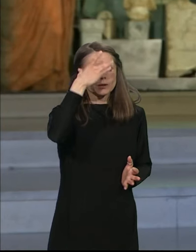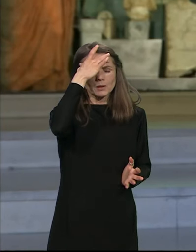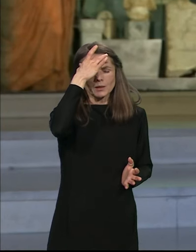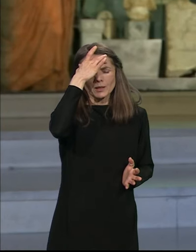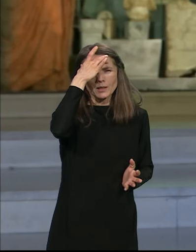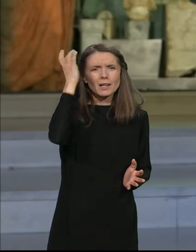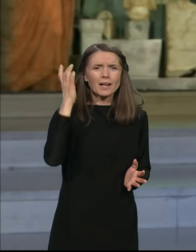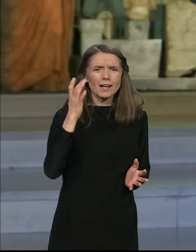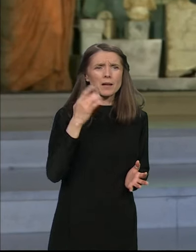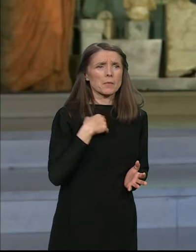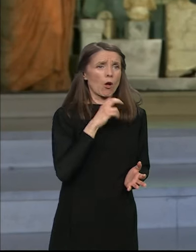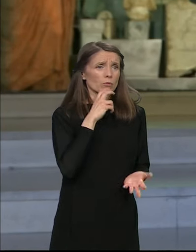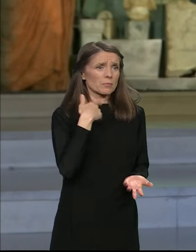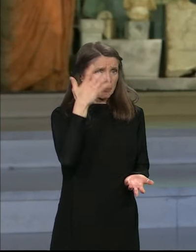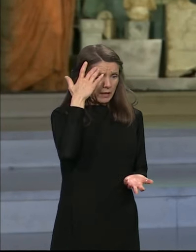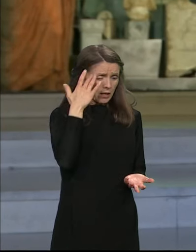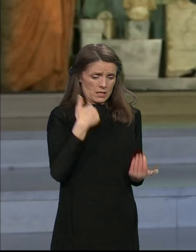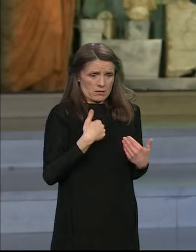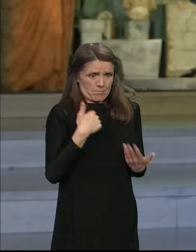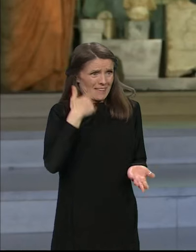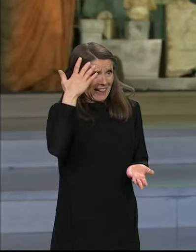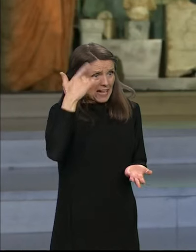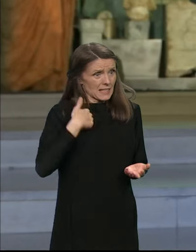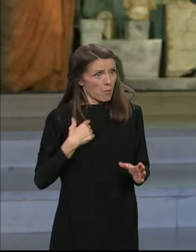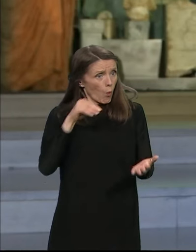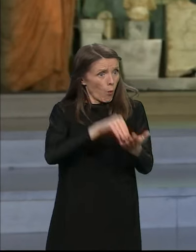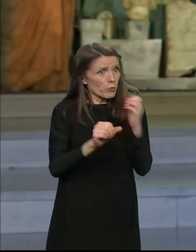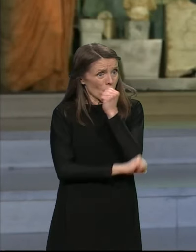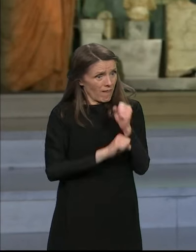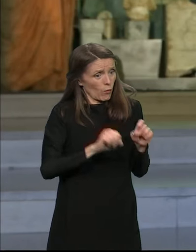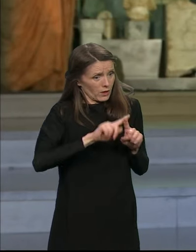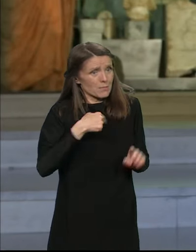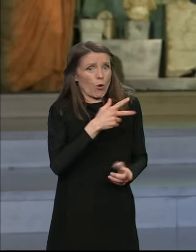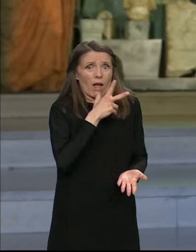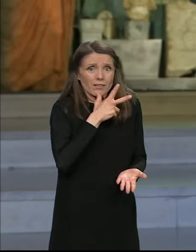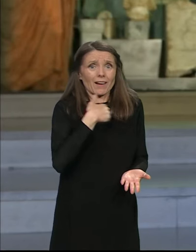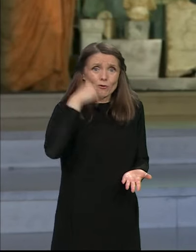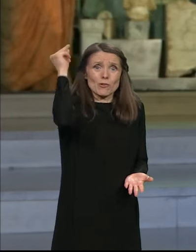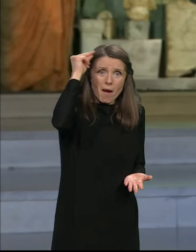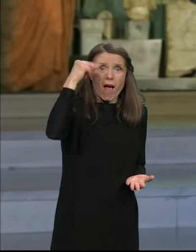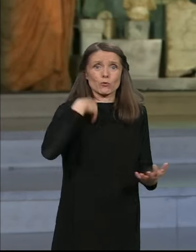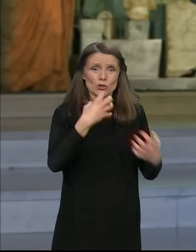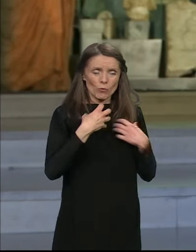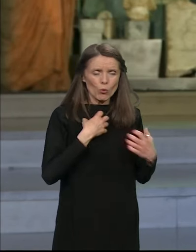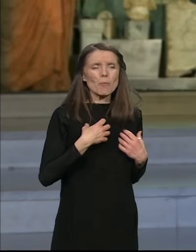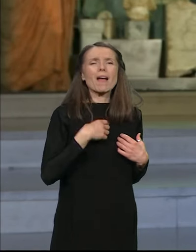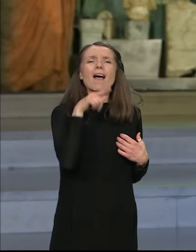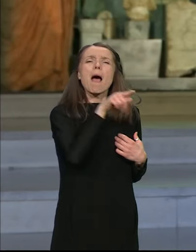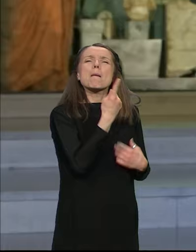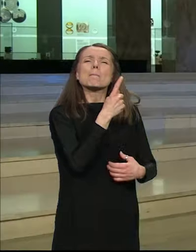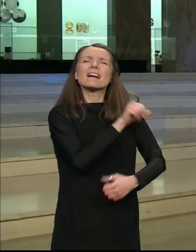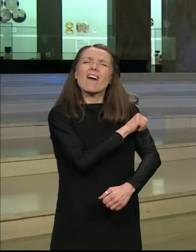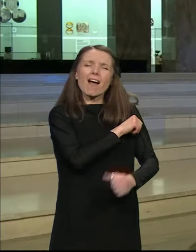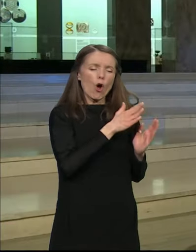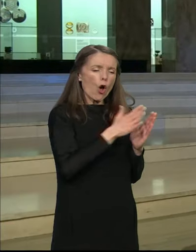glava. Ja sam kažem, pa ne znam, ja sam zato i došla to ovde da naučim, jel? I onda ceo taj prvi semestar je bio